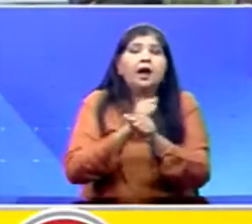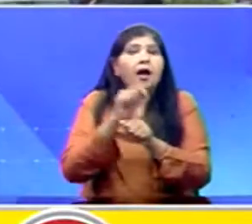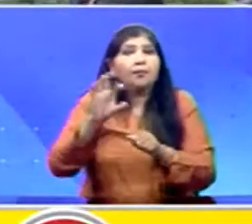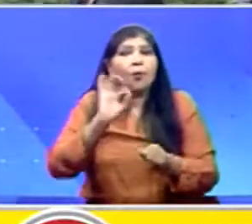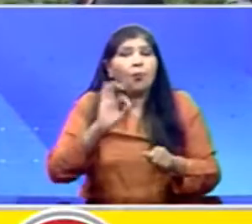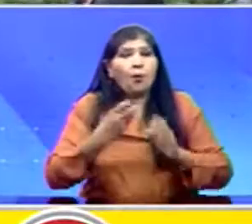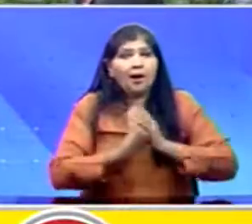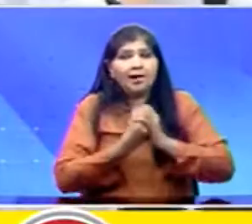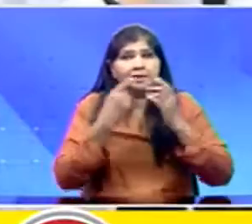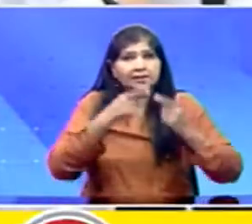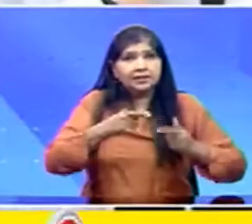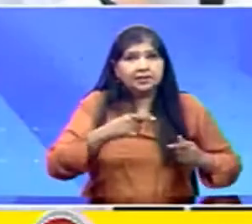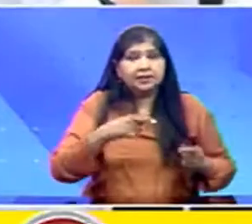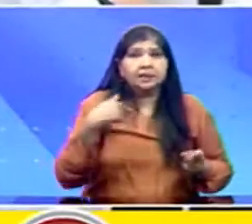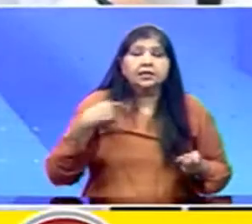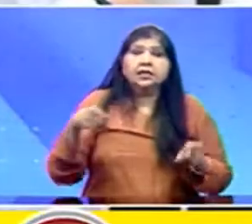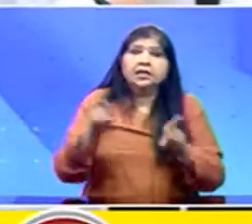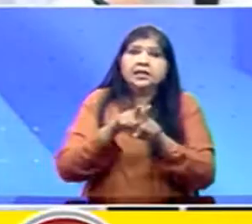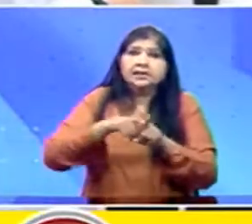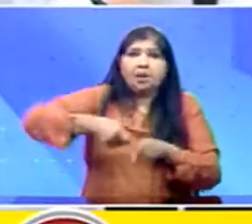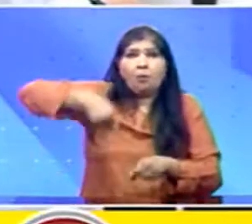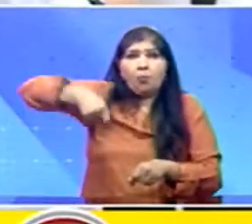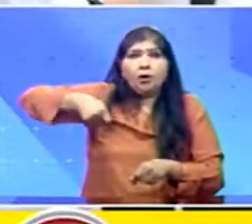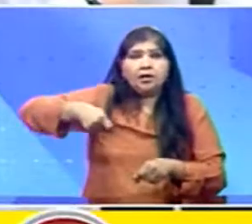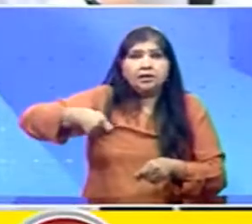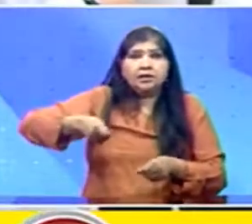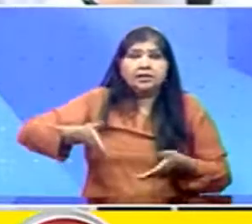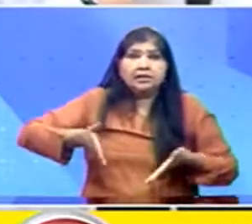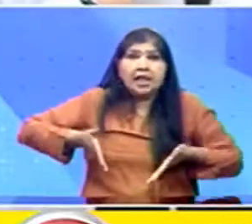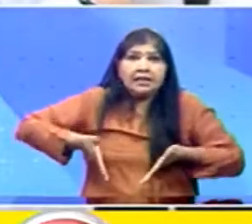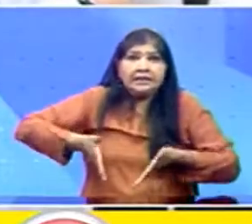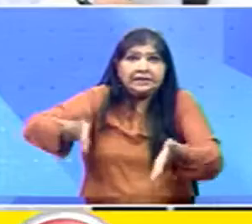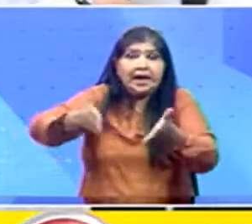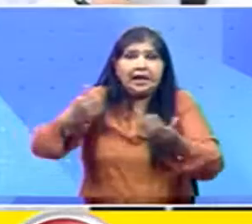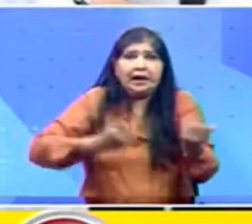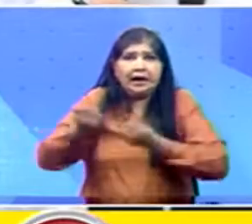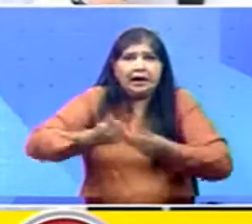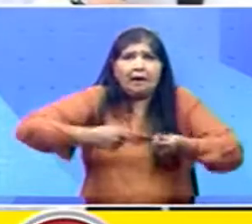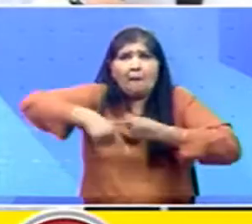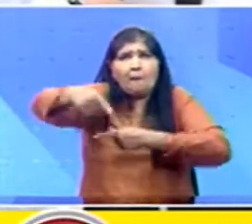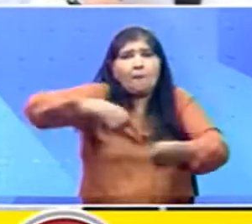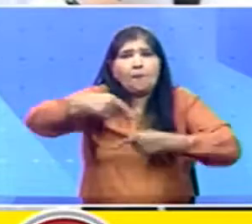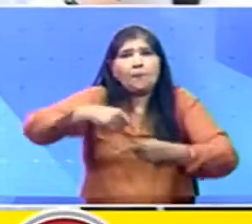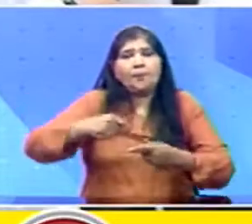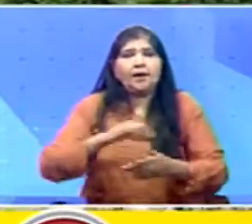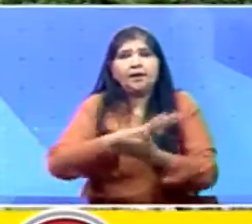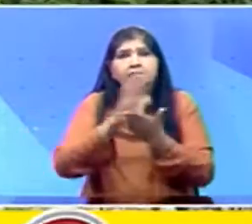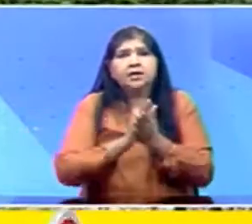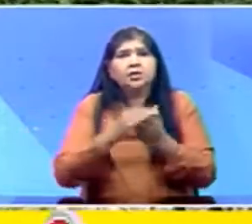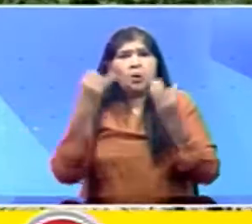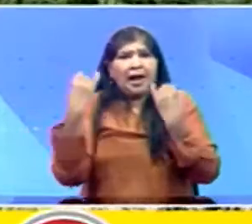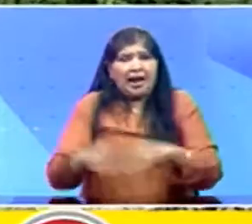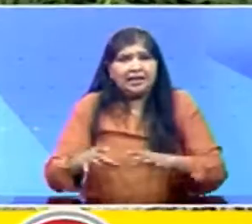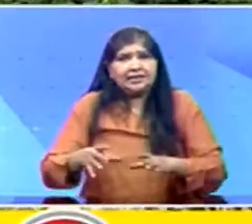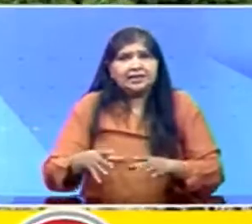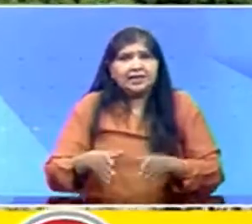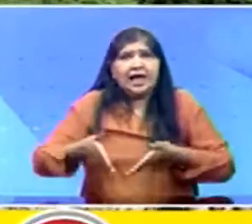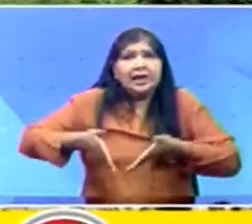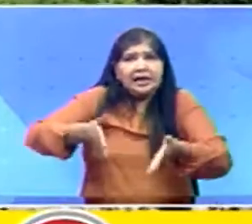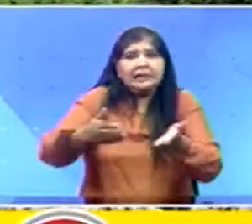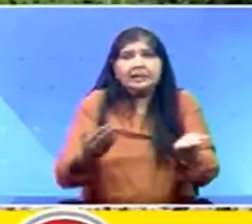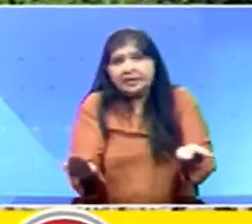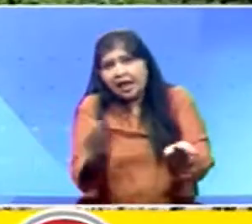संस्ता ने इसी पॉलिथिन से सड़क बनाने का फैस्कला दिया यानि जो कच्रा नदी से निकला